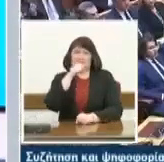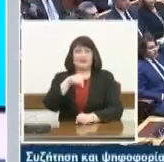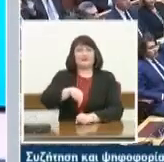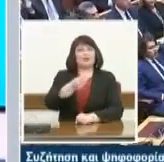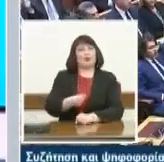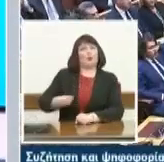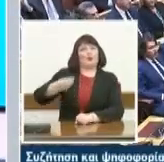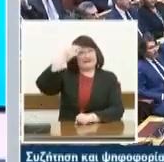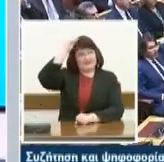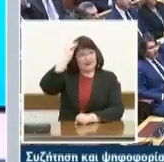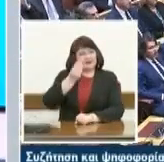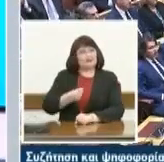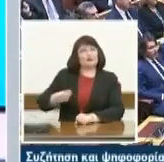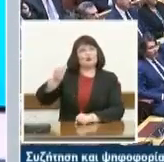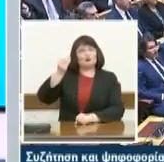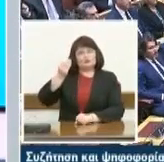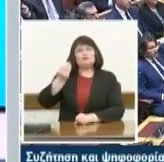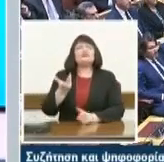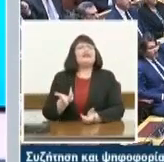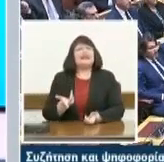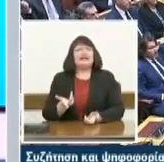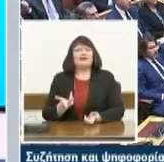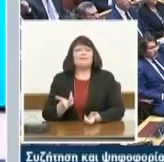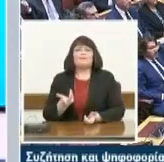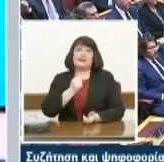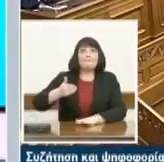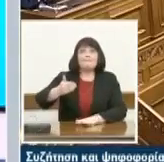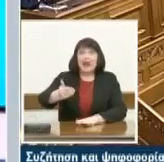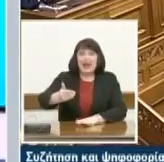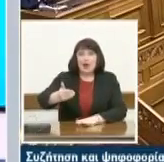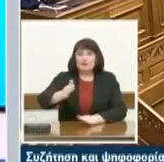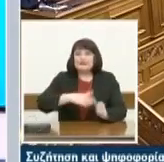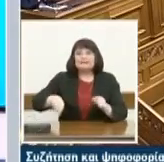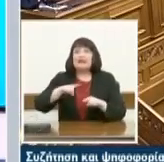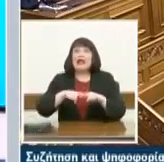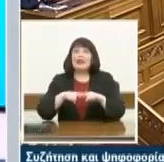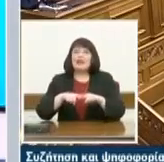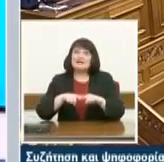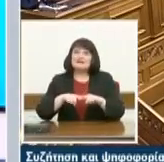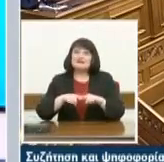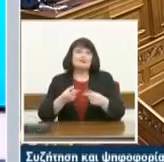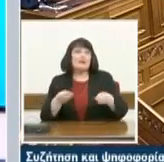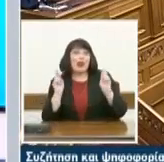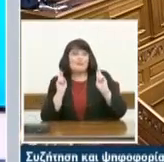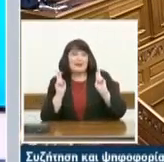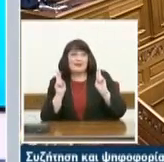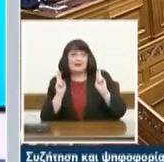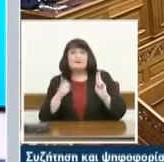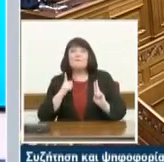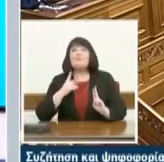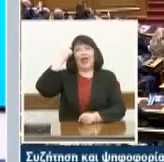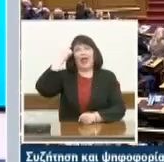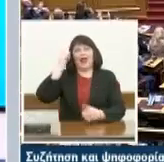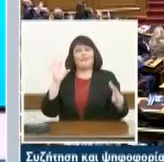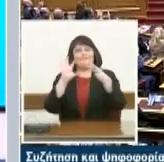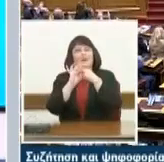που αφορούν το τι θα κάνουμε από εδώ και πέρα σαν παράταξη την επόμενη μέρα των εκλογών σε οποιοδήποτε πολιτικό και προγραμματικό πλαίσιο. Τώρα,